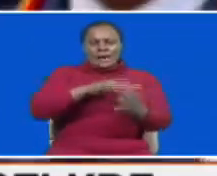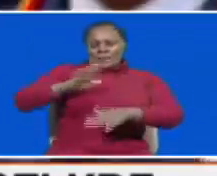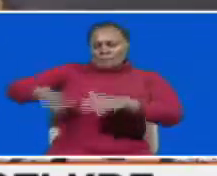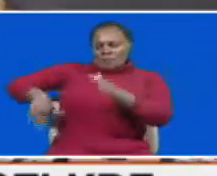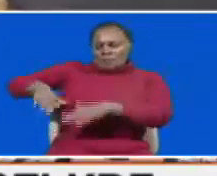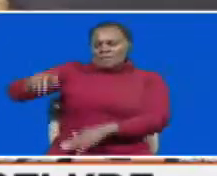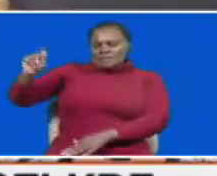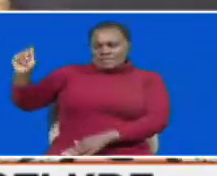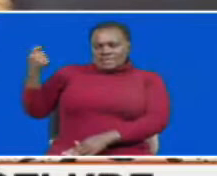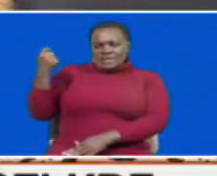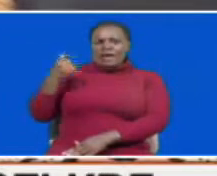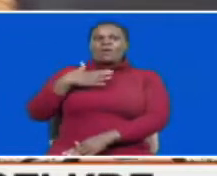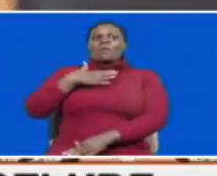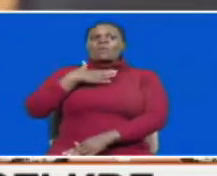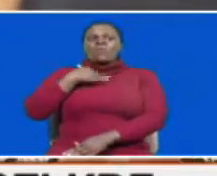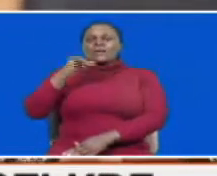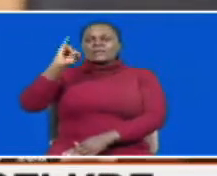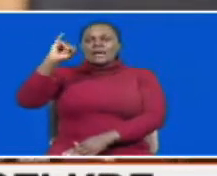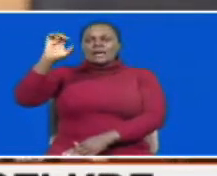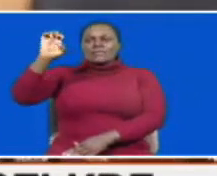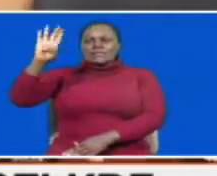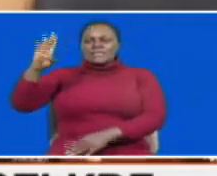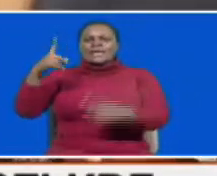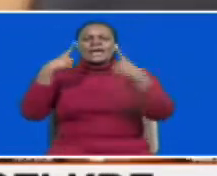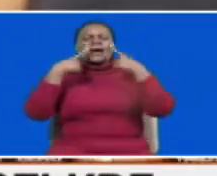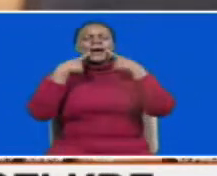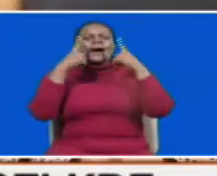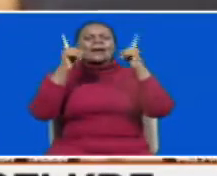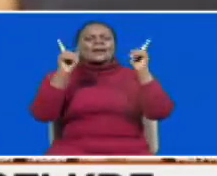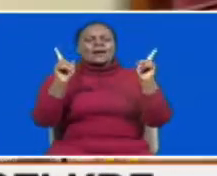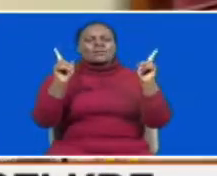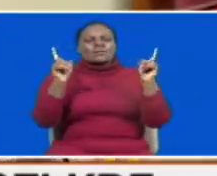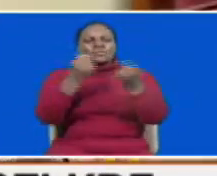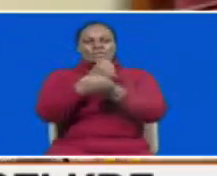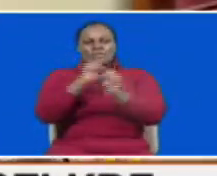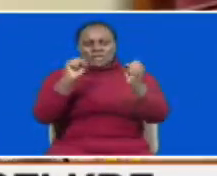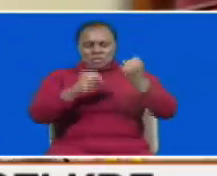Bomas of Kenya, wakitaka IBC itangaze